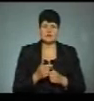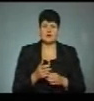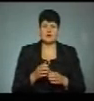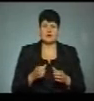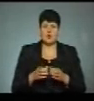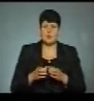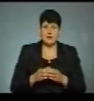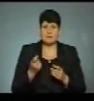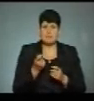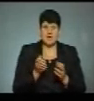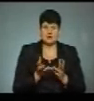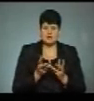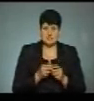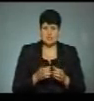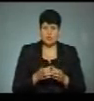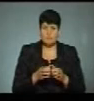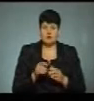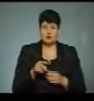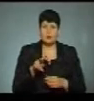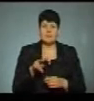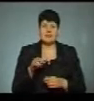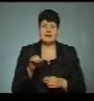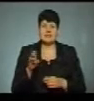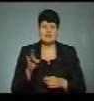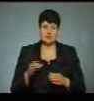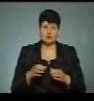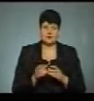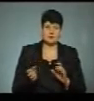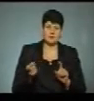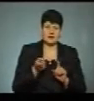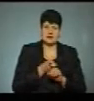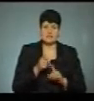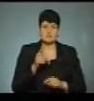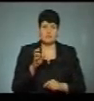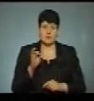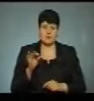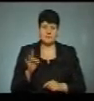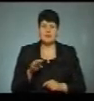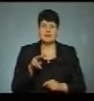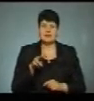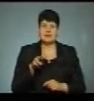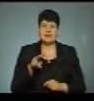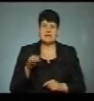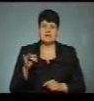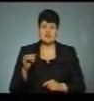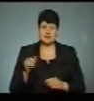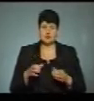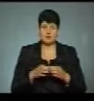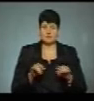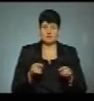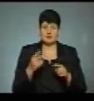громад, їх в області є 23, тому Млиновецьку громаду приєднають до Зборівської. Нагадаю, Млиновецьку громаду Зборівського району